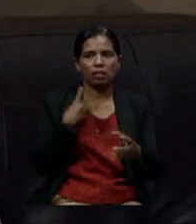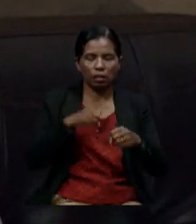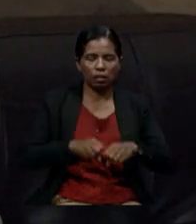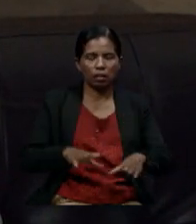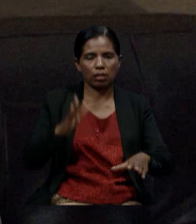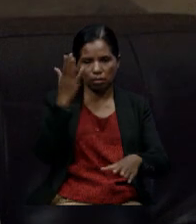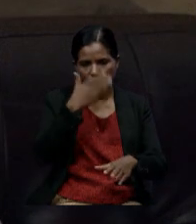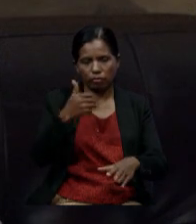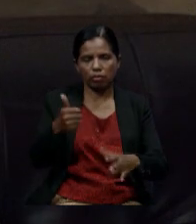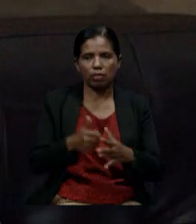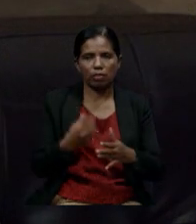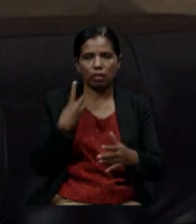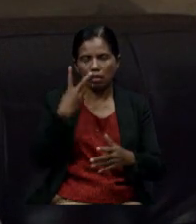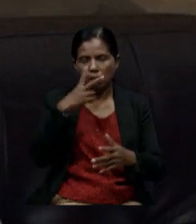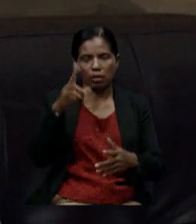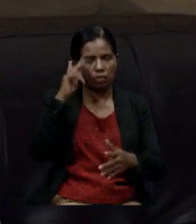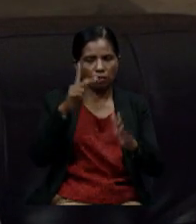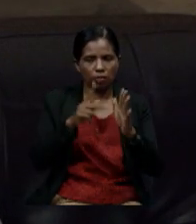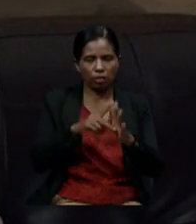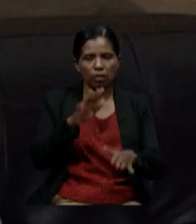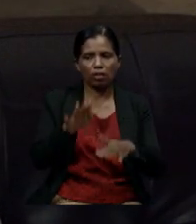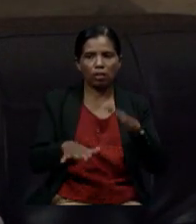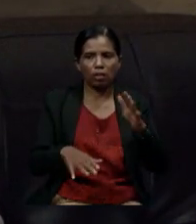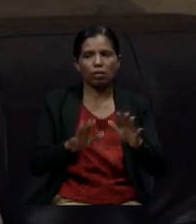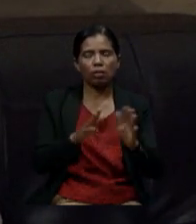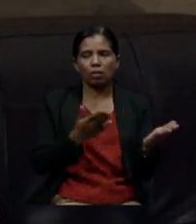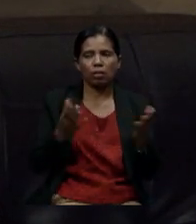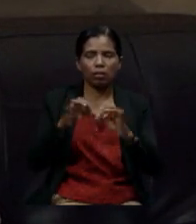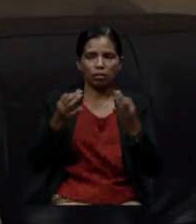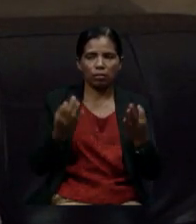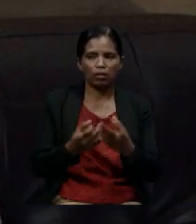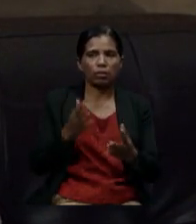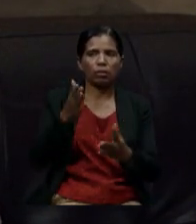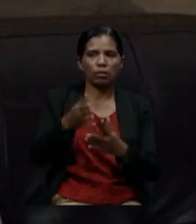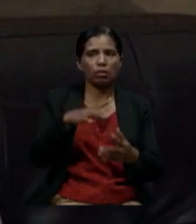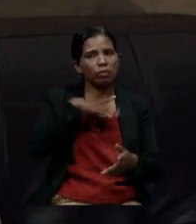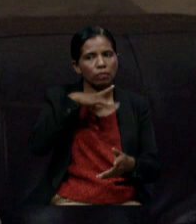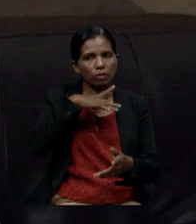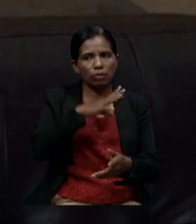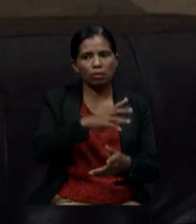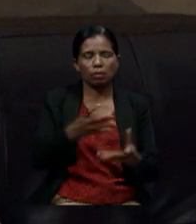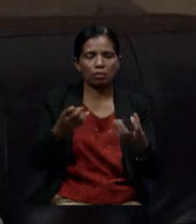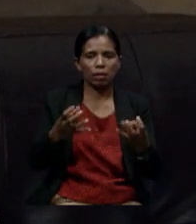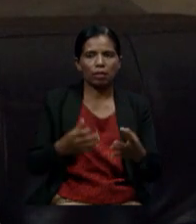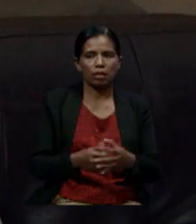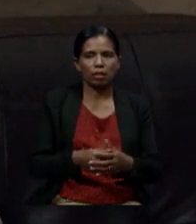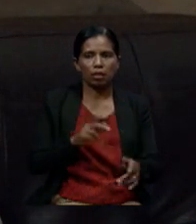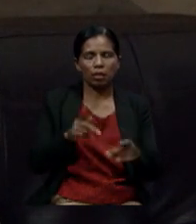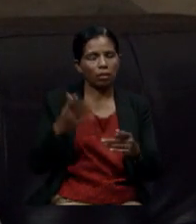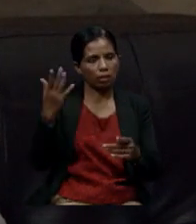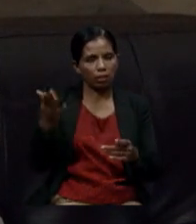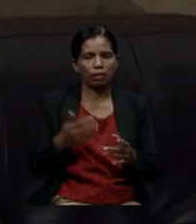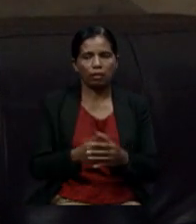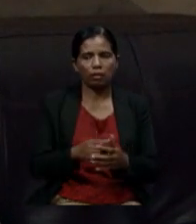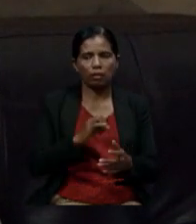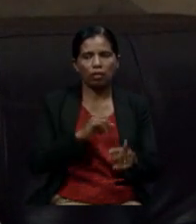kelas kala ite kosta sai foto ite kosta lapasir lori ite familia mebe ite tuan ba fuer be lubuk kita mos hene bahela haut